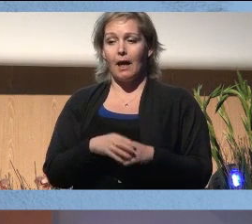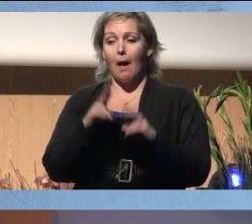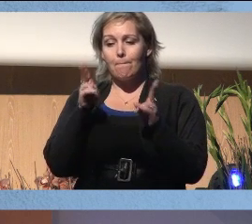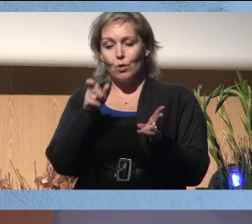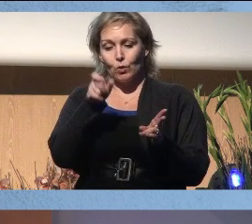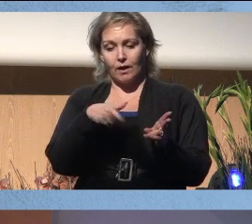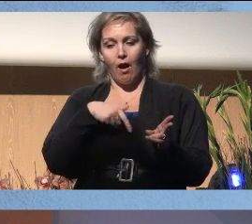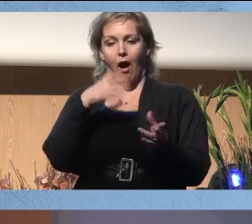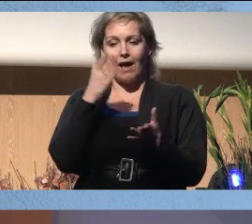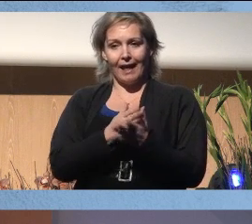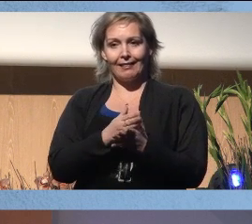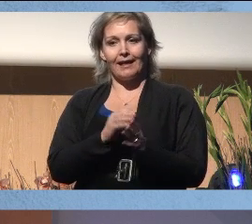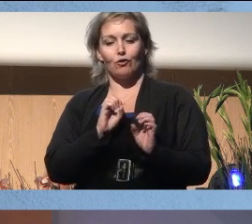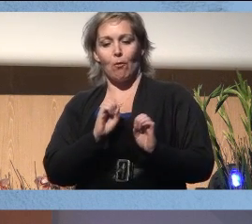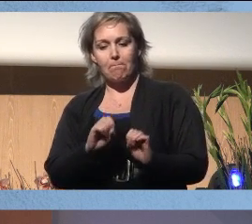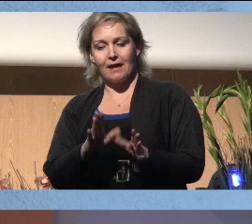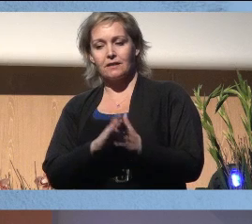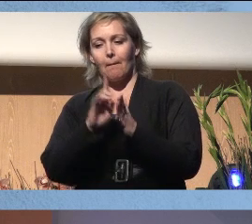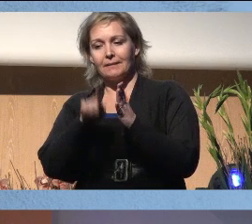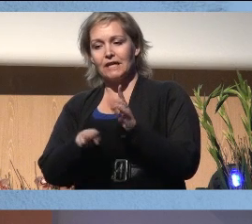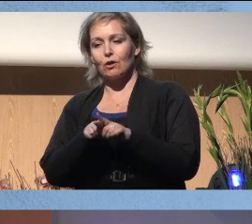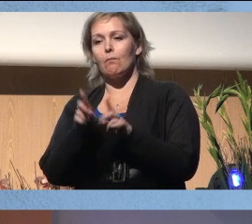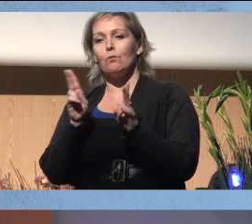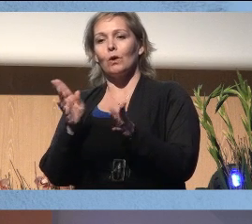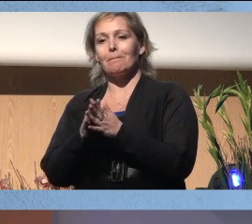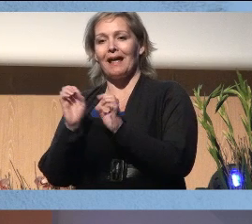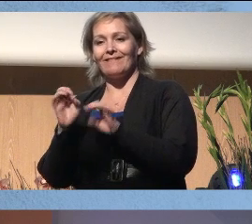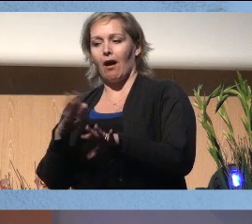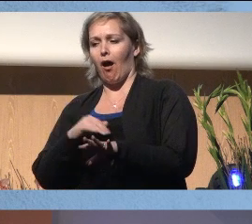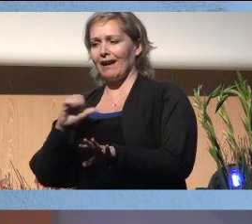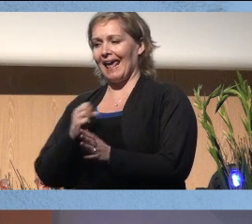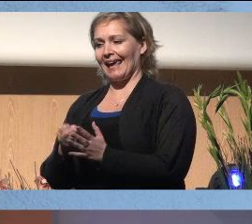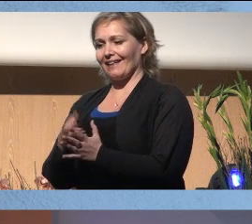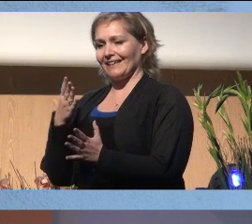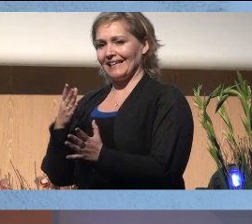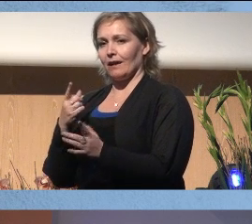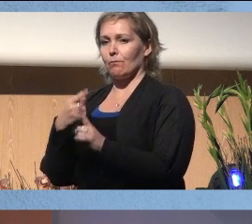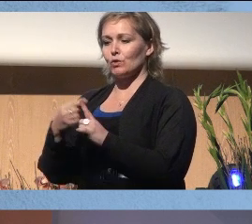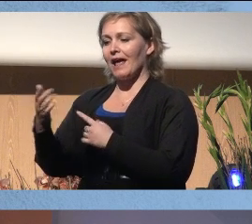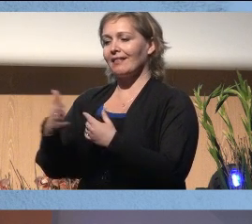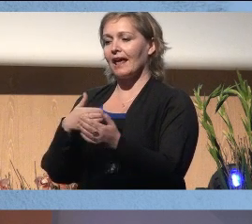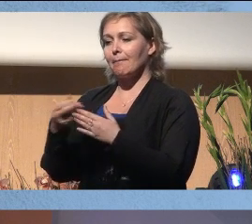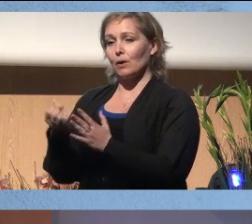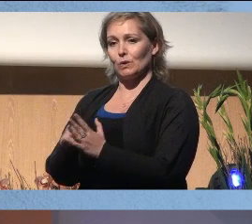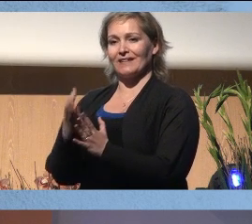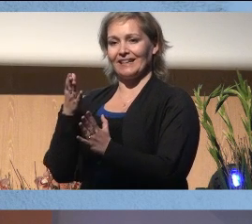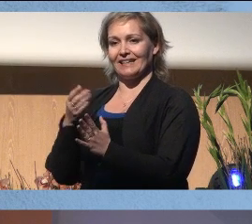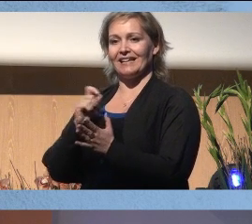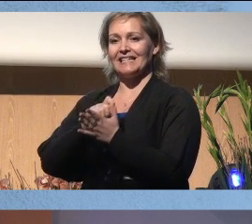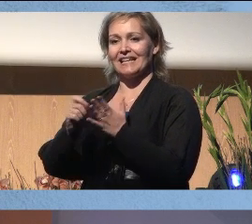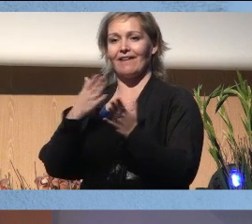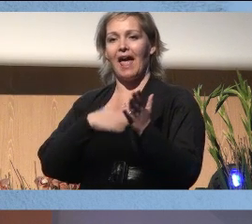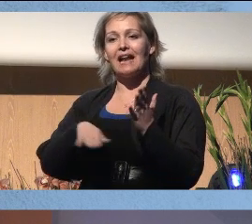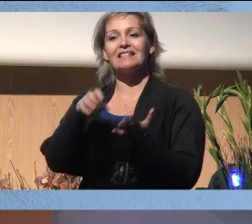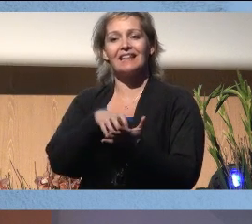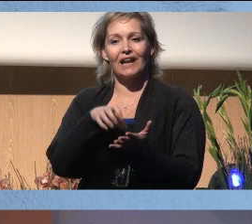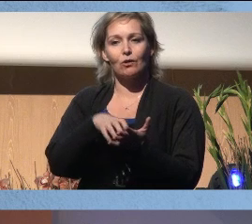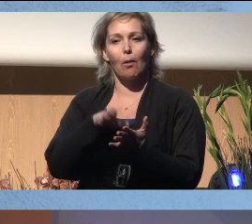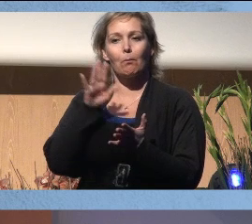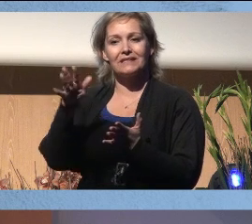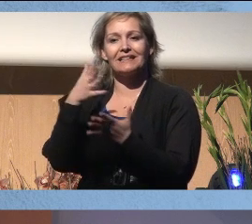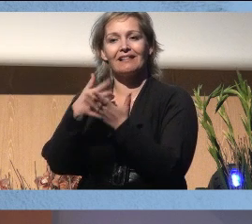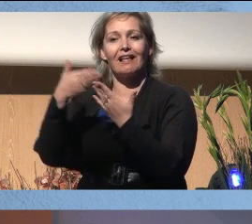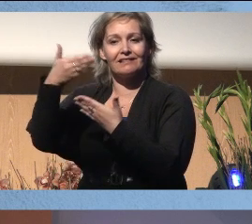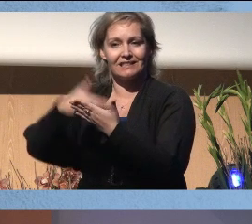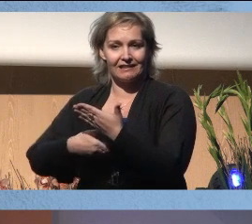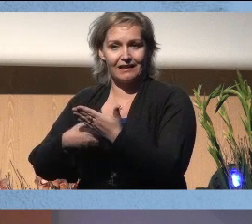Brukeren har rett til å medvirke samtidig som brukermedvirkning har en egenverdi og en terapeutisk verdi, skriver helsedirektoratet på sine